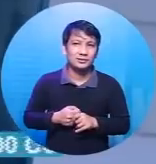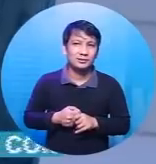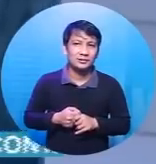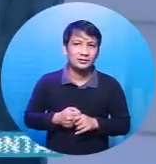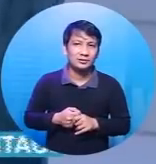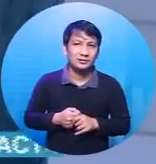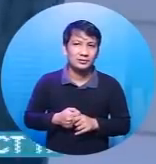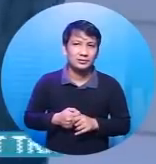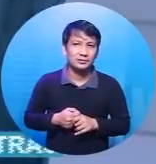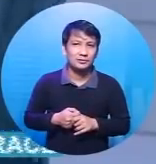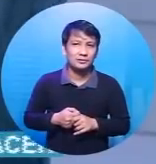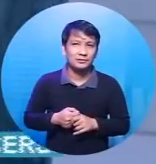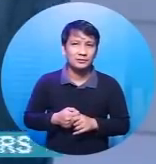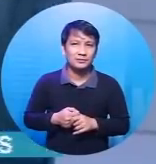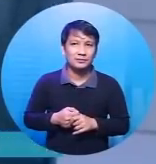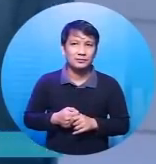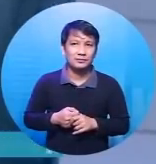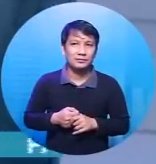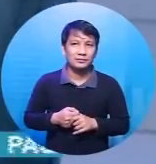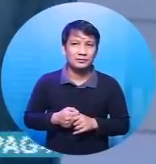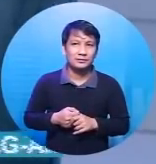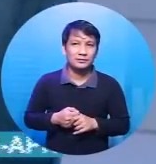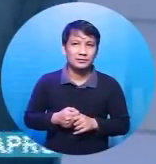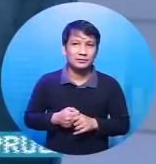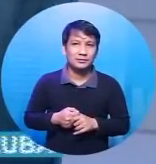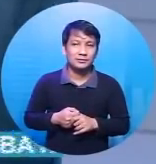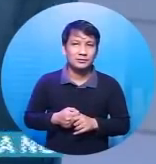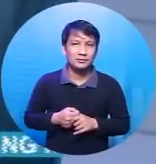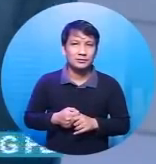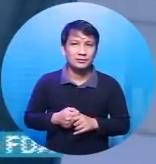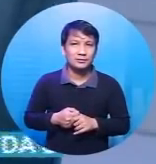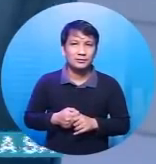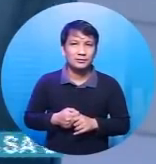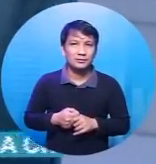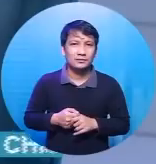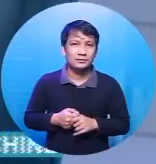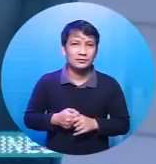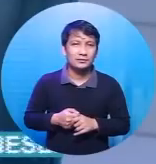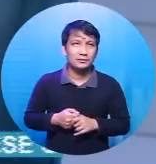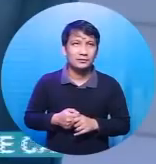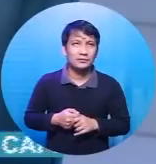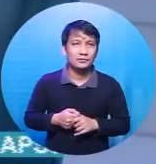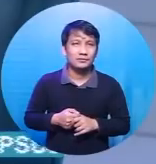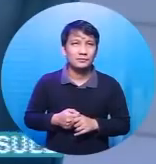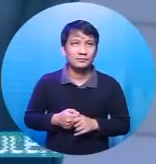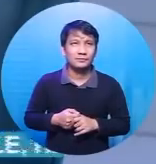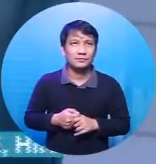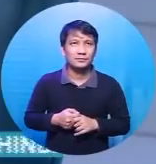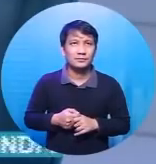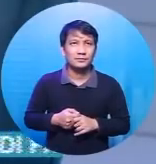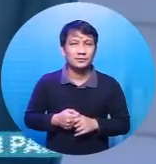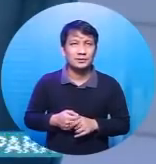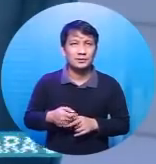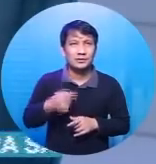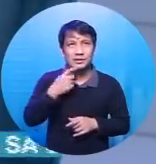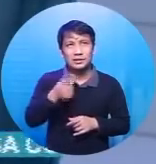sila? Angelica May Castillo po. Oh, ikaw, Angelica. Madaya ka.